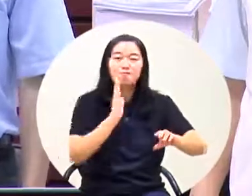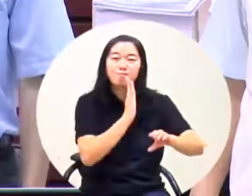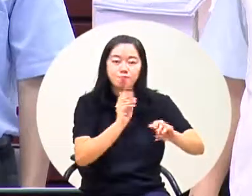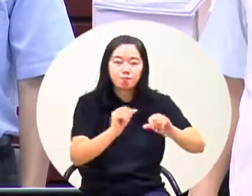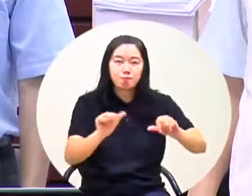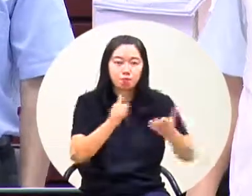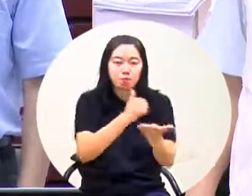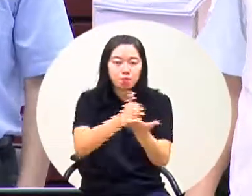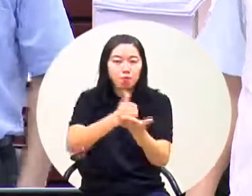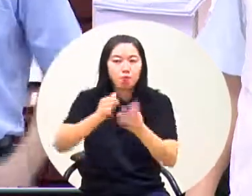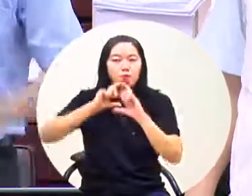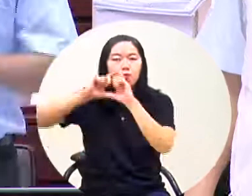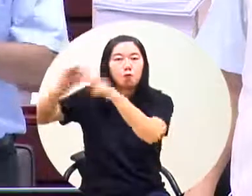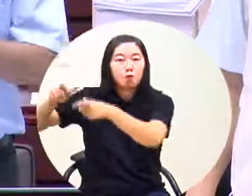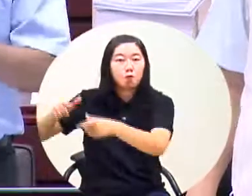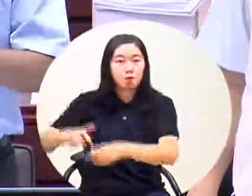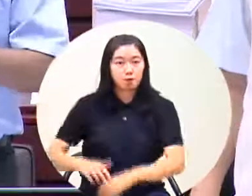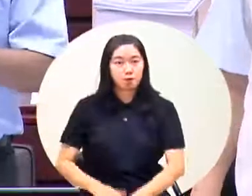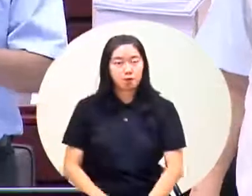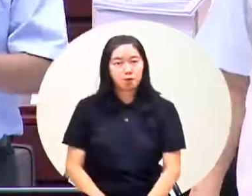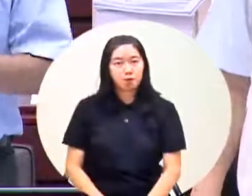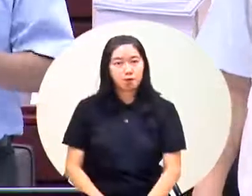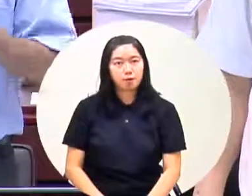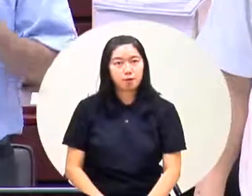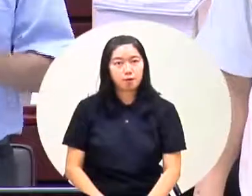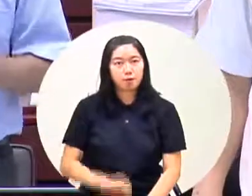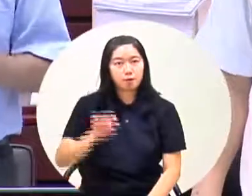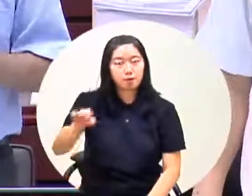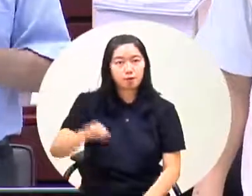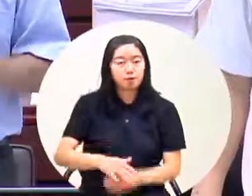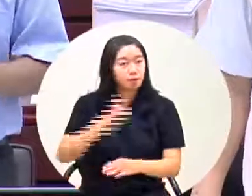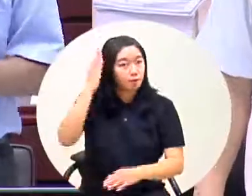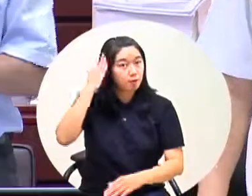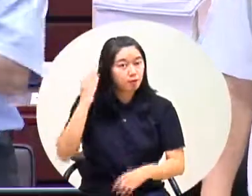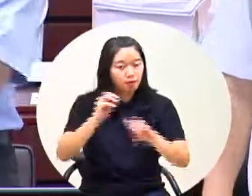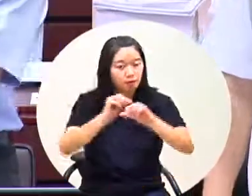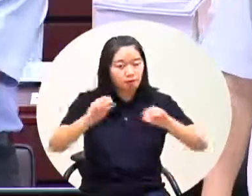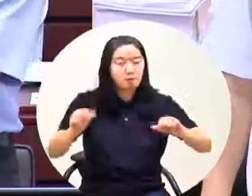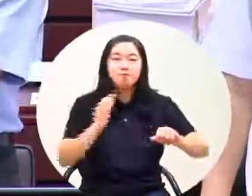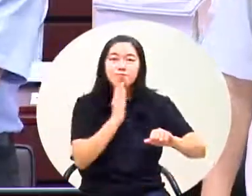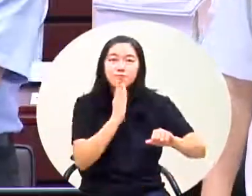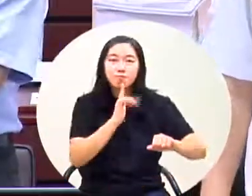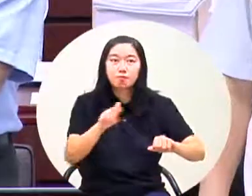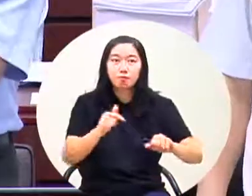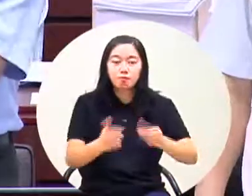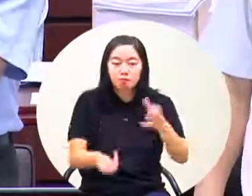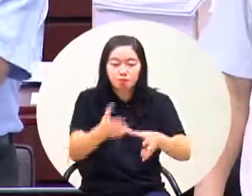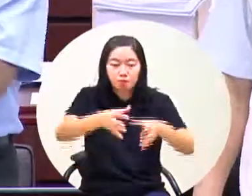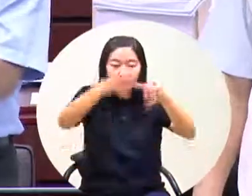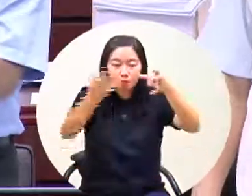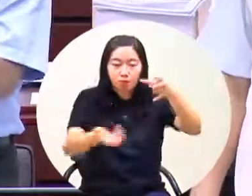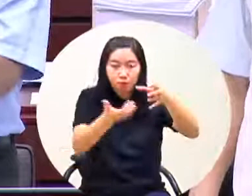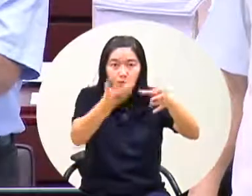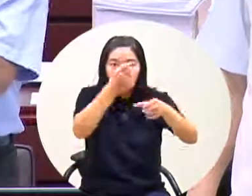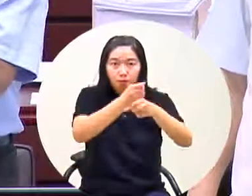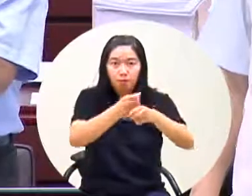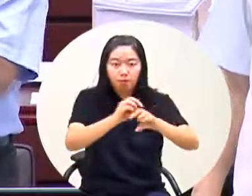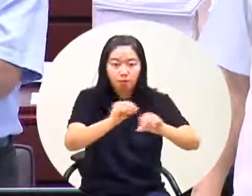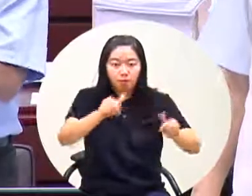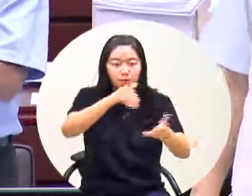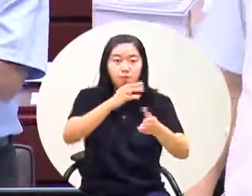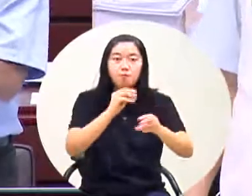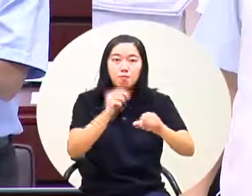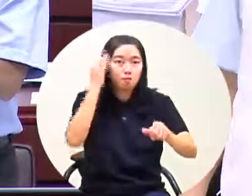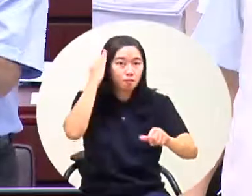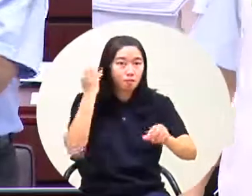我甲议员报告吼，有关这个地渣，唔是讲直接对焚化炉出来遐的地渣，是这个地渣已经经过